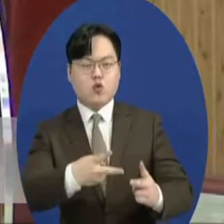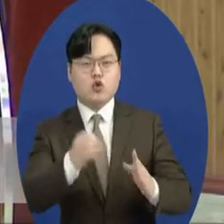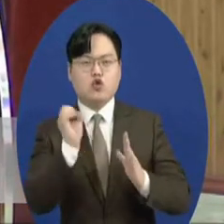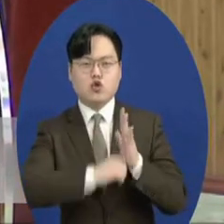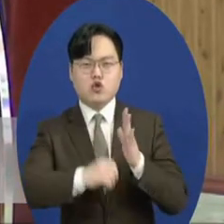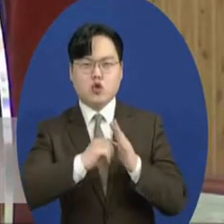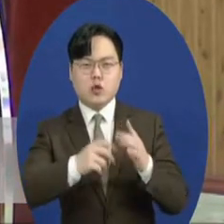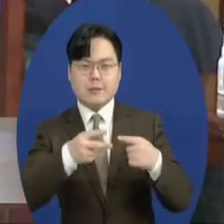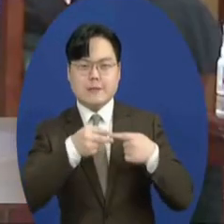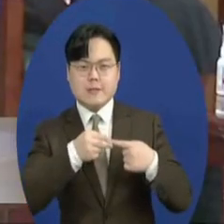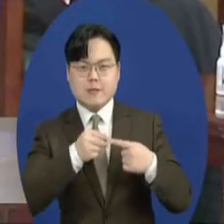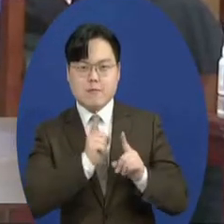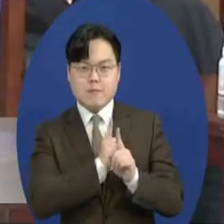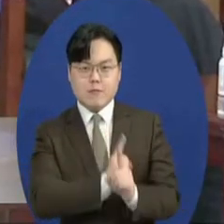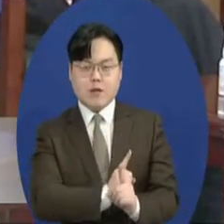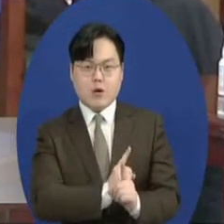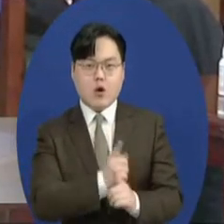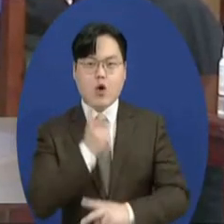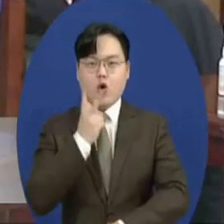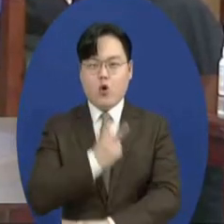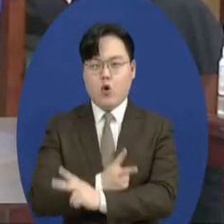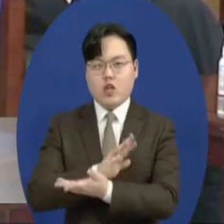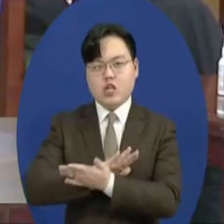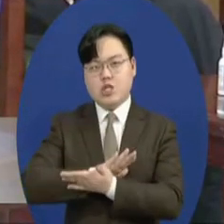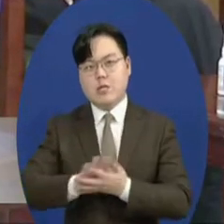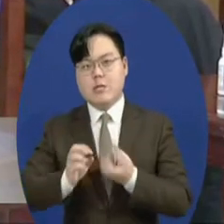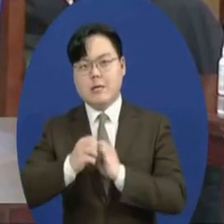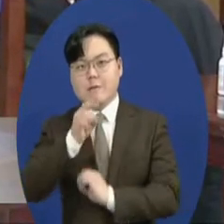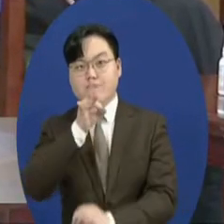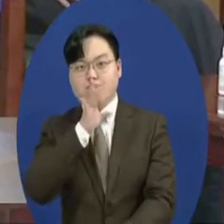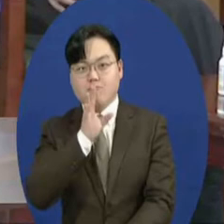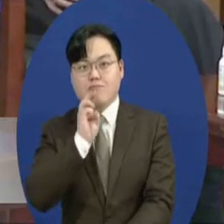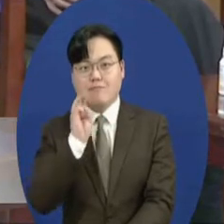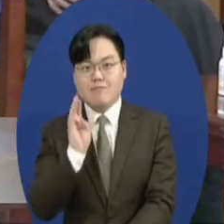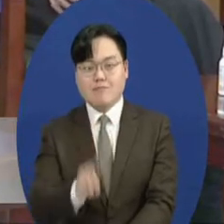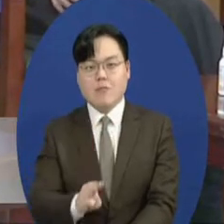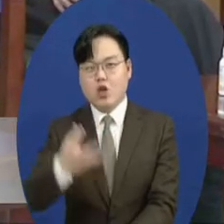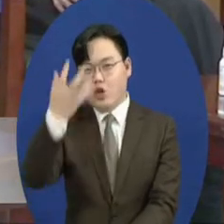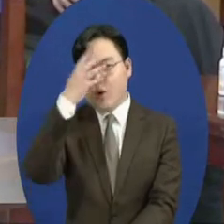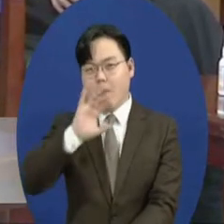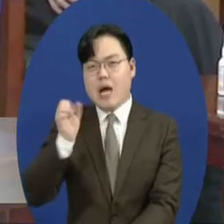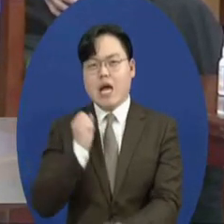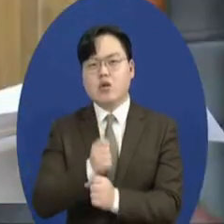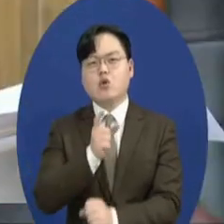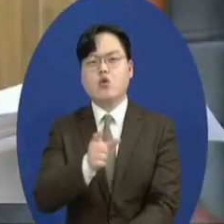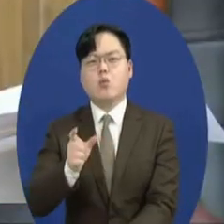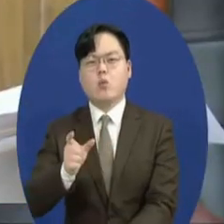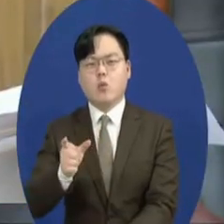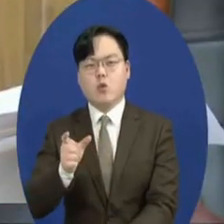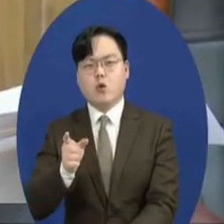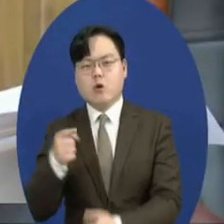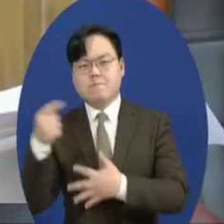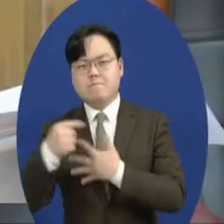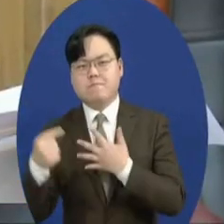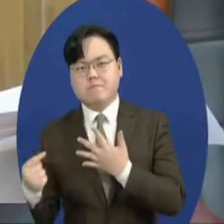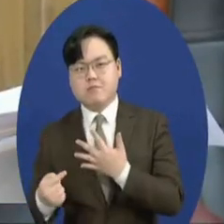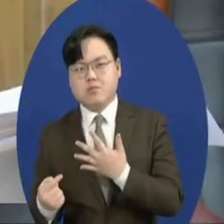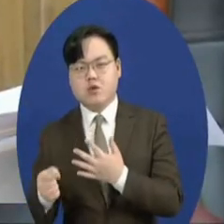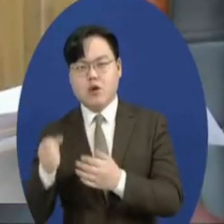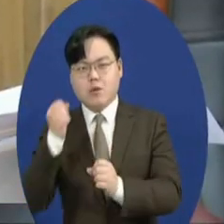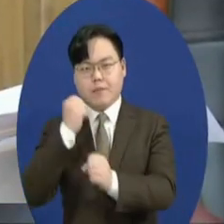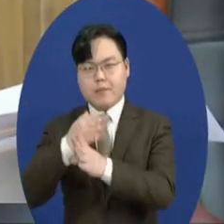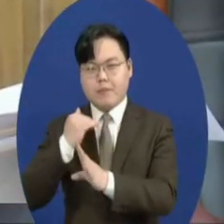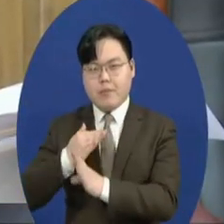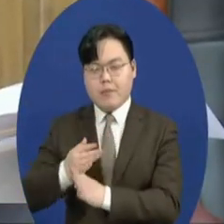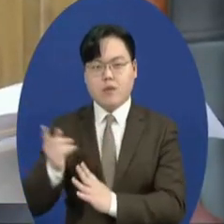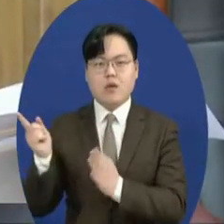зарчимд тулгуурласан байна. За хууль эрх зүйн орчны шинжилгээ хийхдээ төрийн алба хаагчдад тавигдах шалгуур шаардлагыг